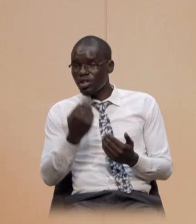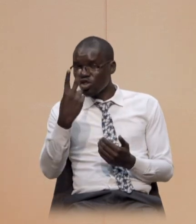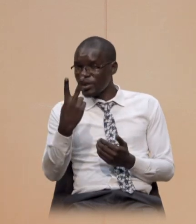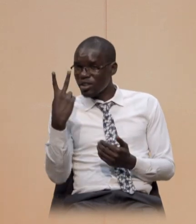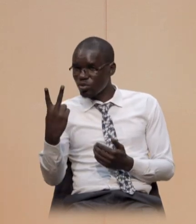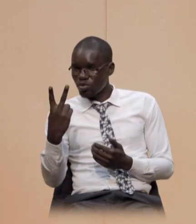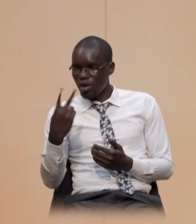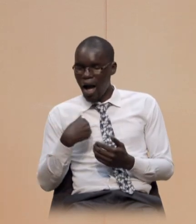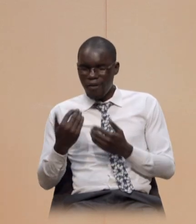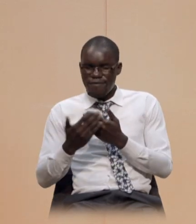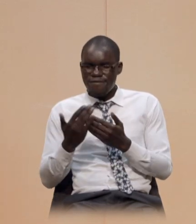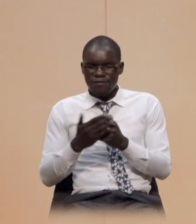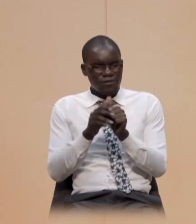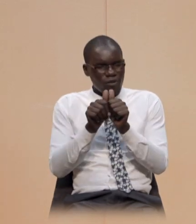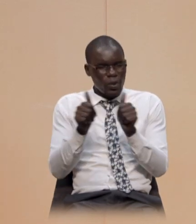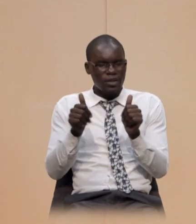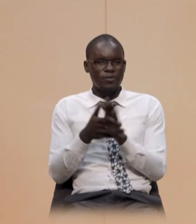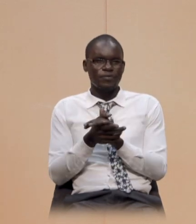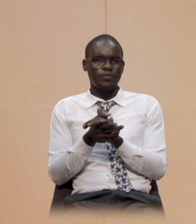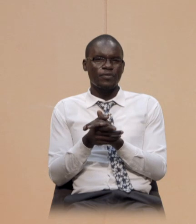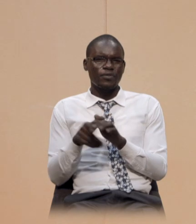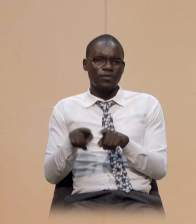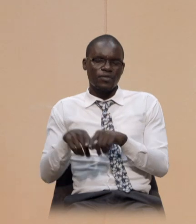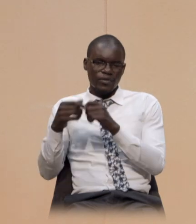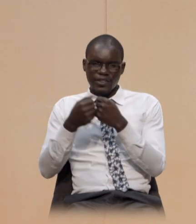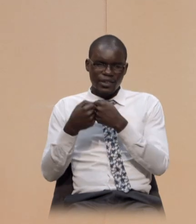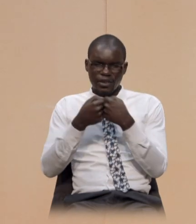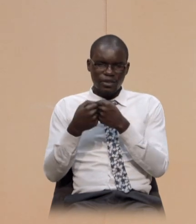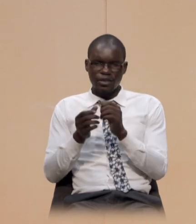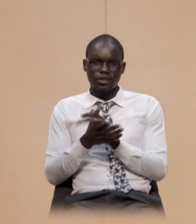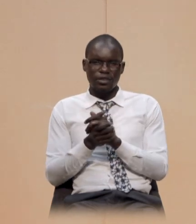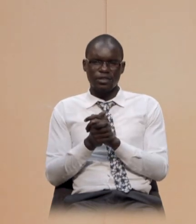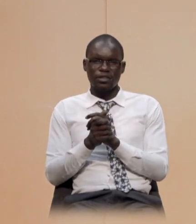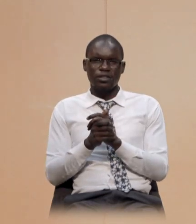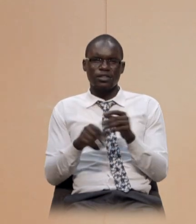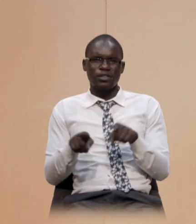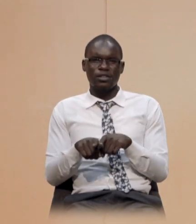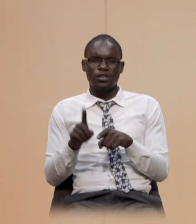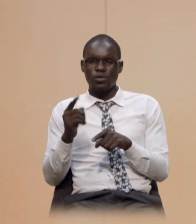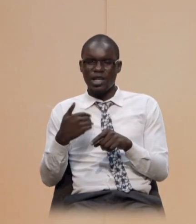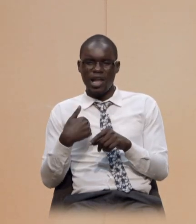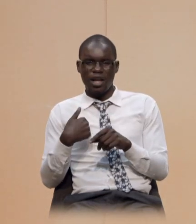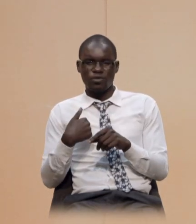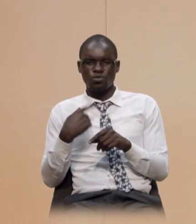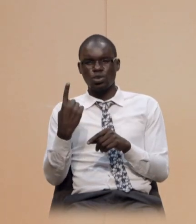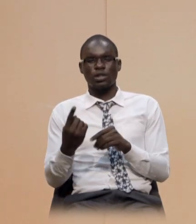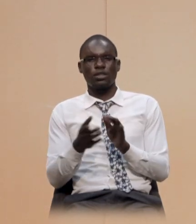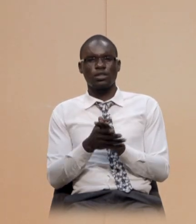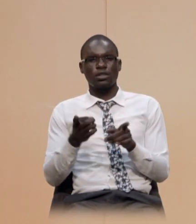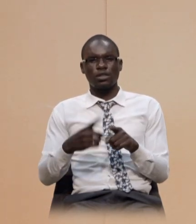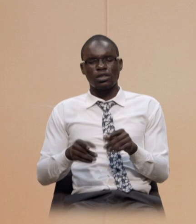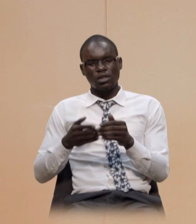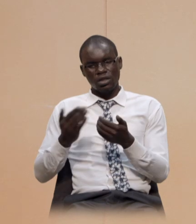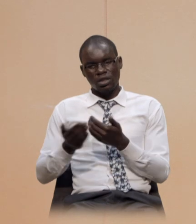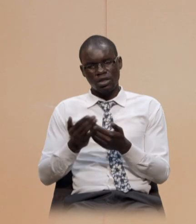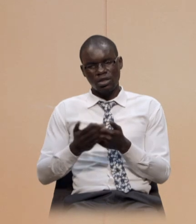aliwatunza vizuri. Hata inakuwa challenge ya kwamba unakuta wengine yuko na moja lakini wameshindwa kuongoza.